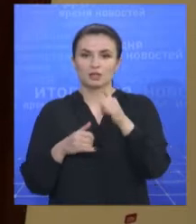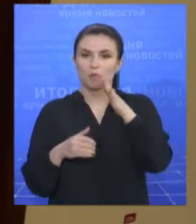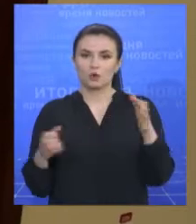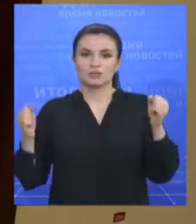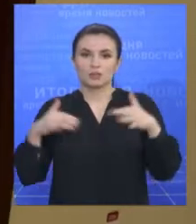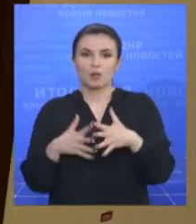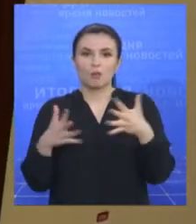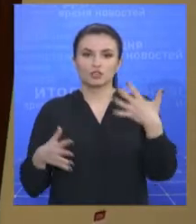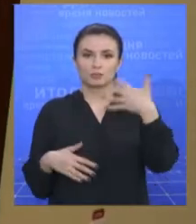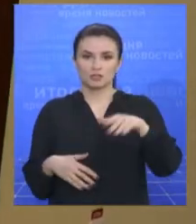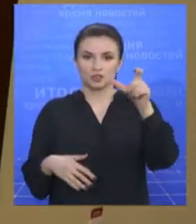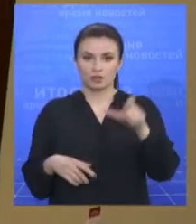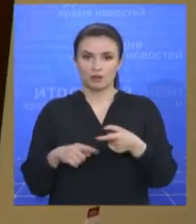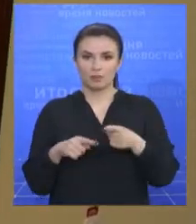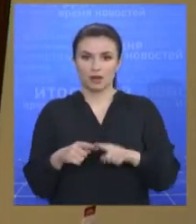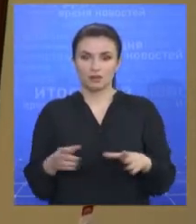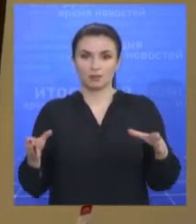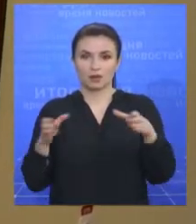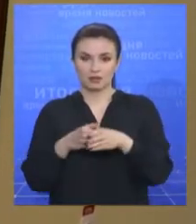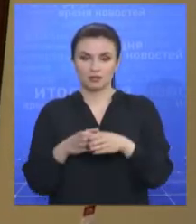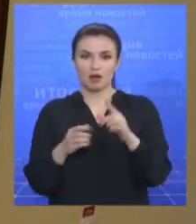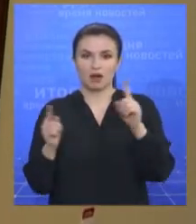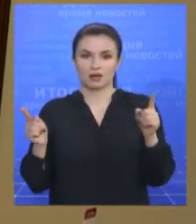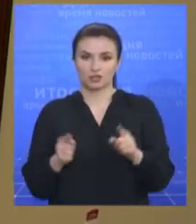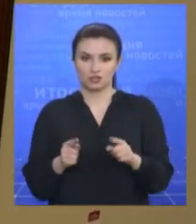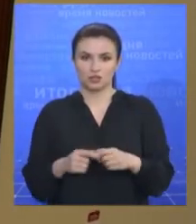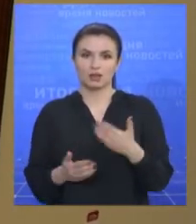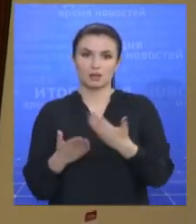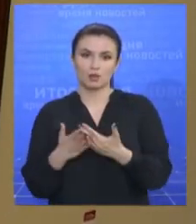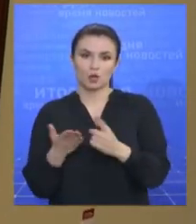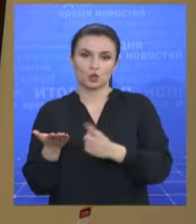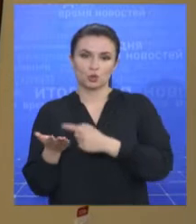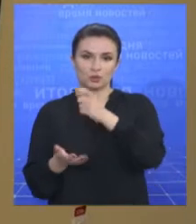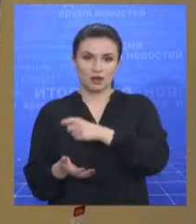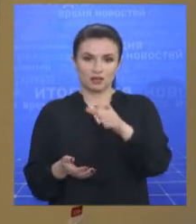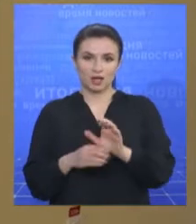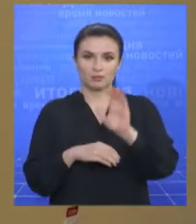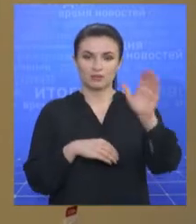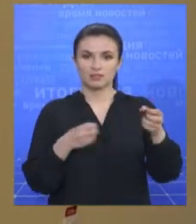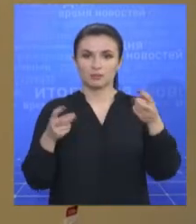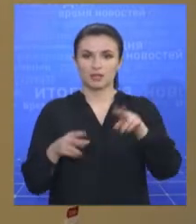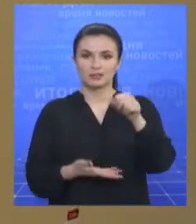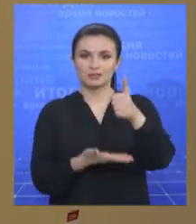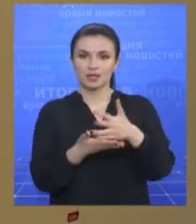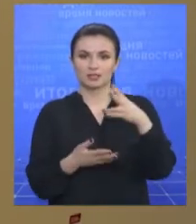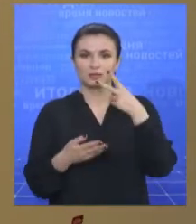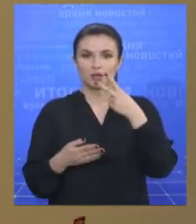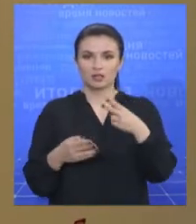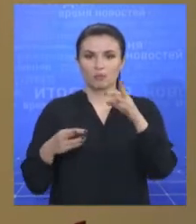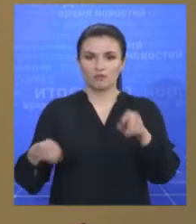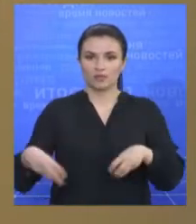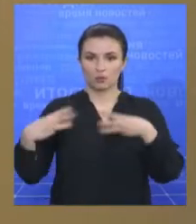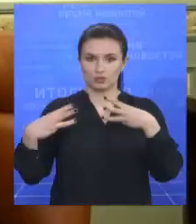собираться больше 50 человек. Поэтому круг лиц на встрече ограничили. Например, журналистов отправили в пресс-центр смотреть доклады